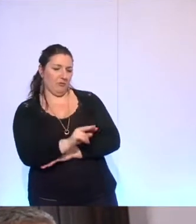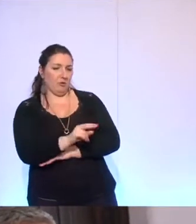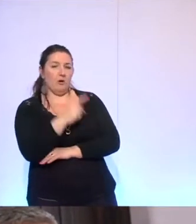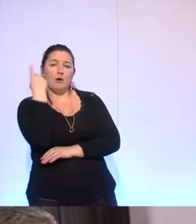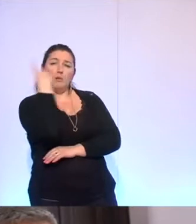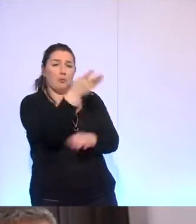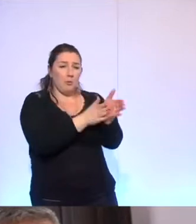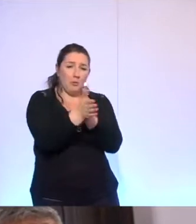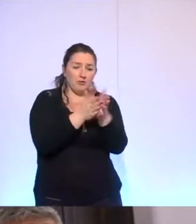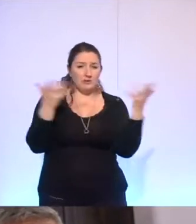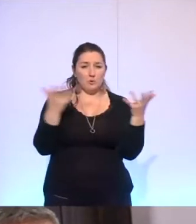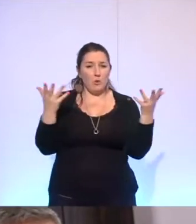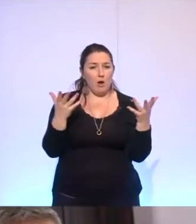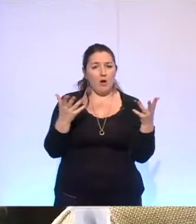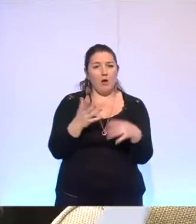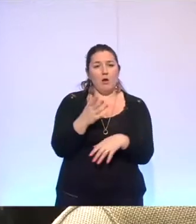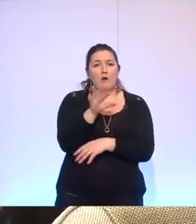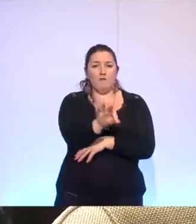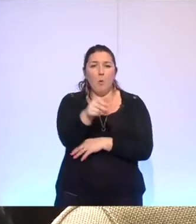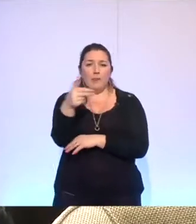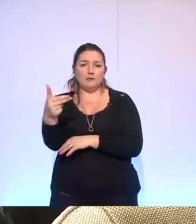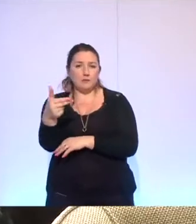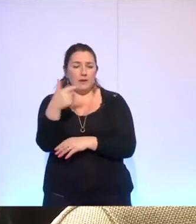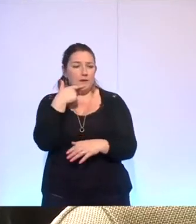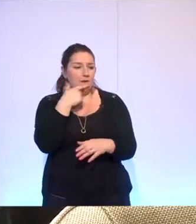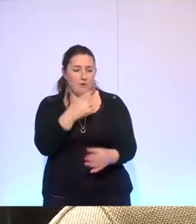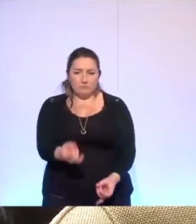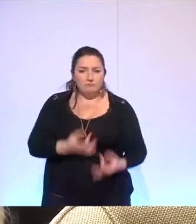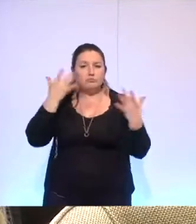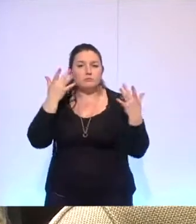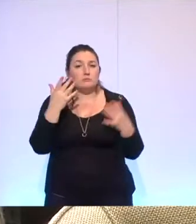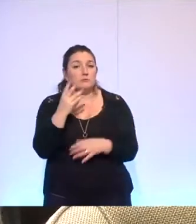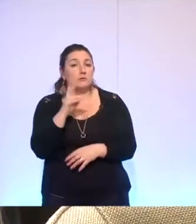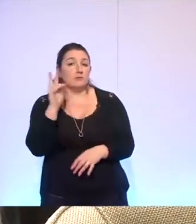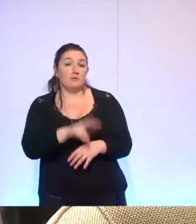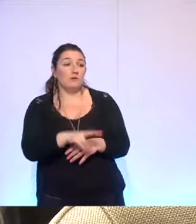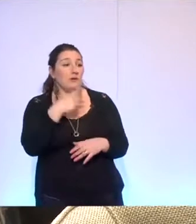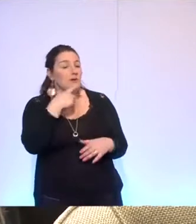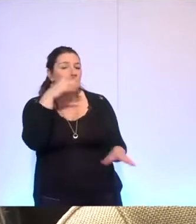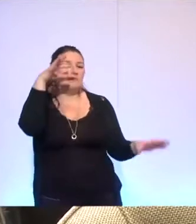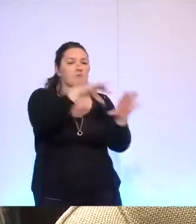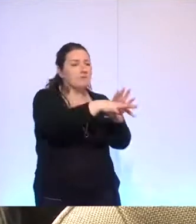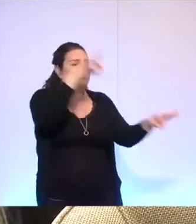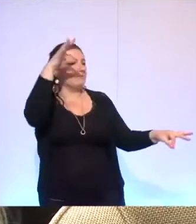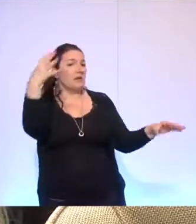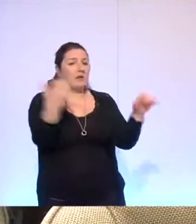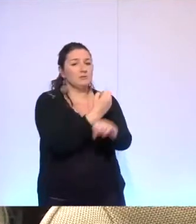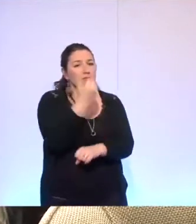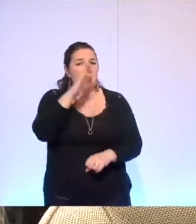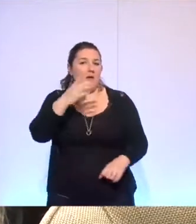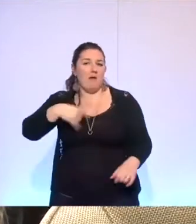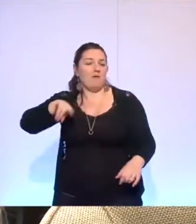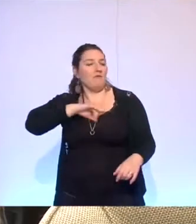National. Cette ambition n'aura pas été à la hauteur de votre succès électoral. Fort heureusement, et je